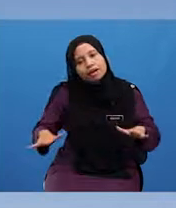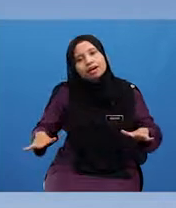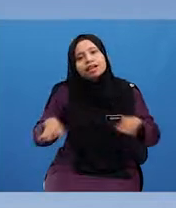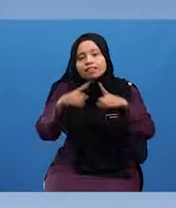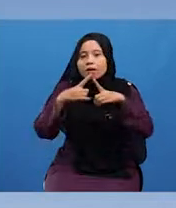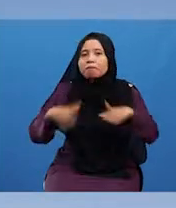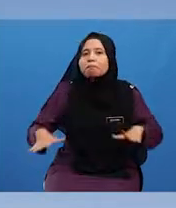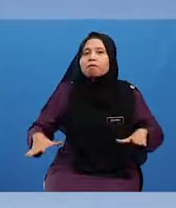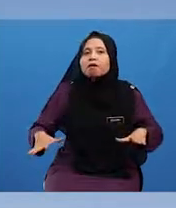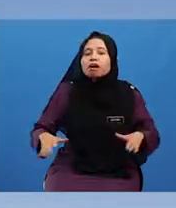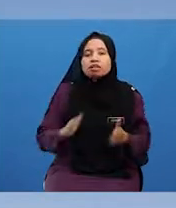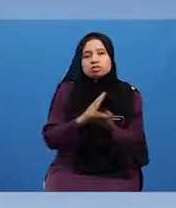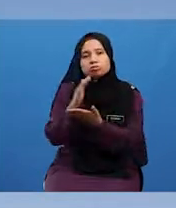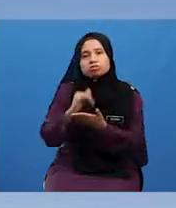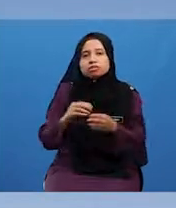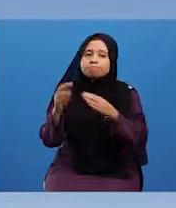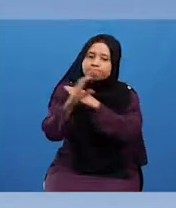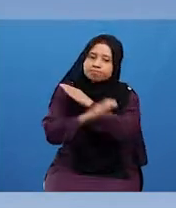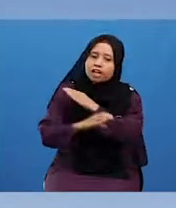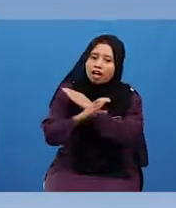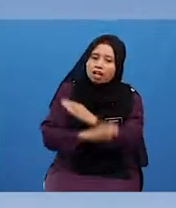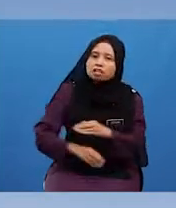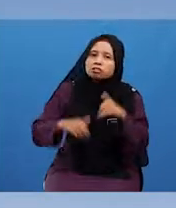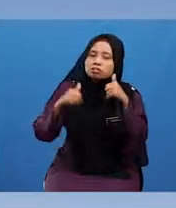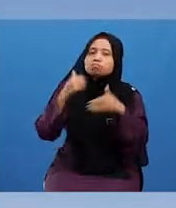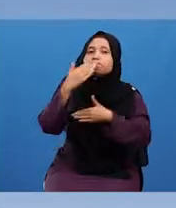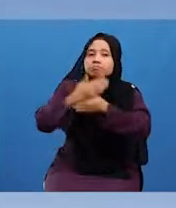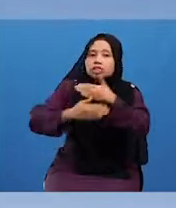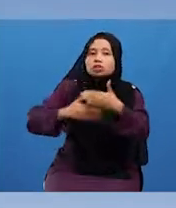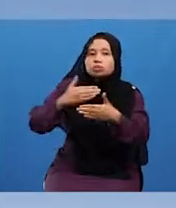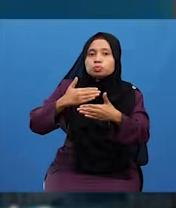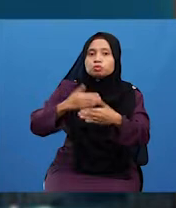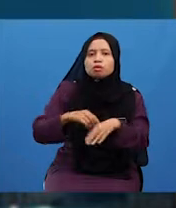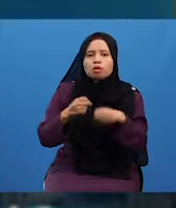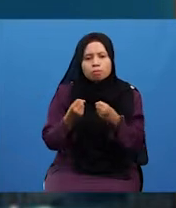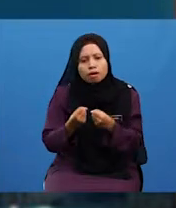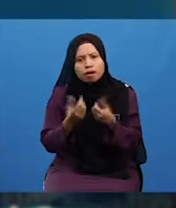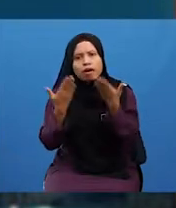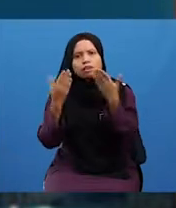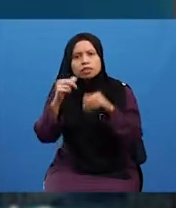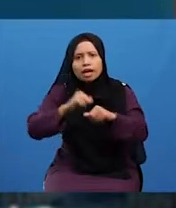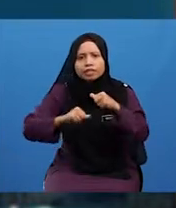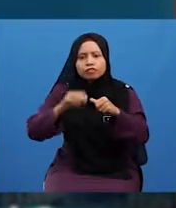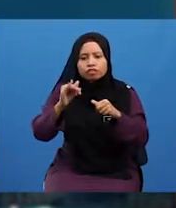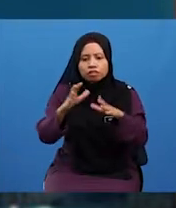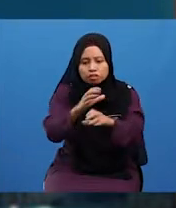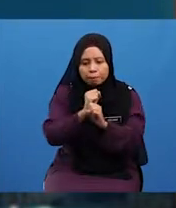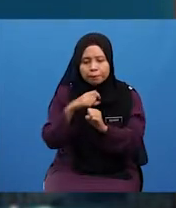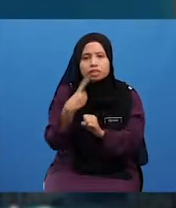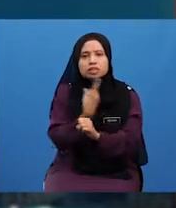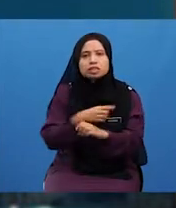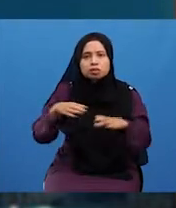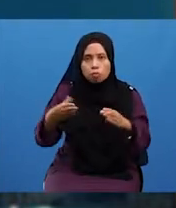damai. Seterusnya, negara akan bertambah maju. banyak aktiviti yang dapat